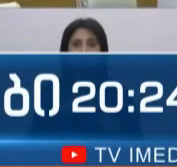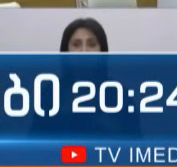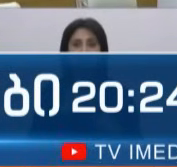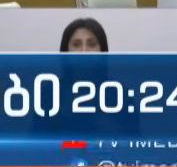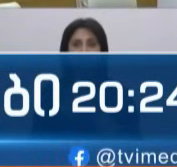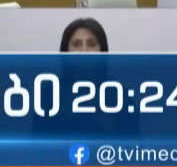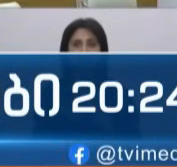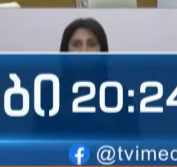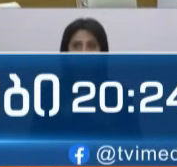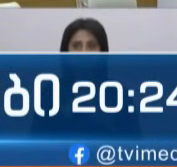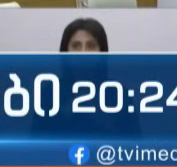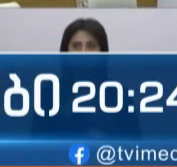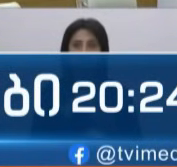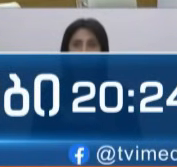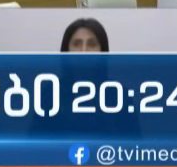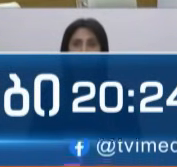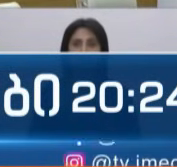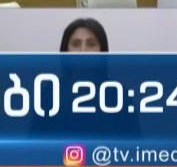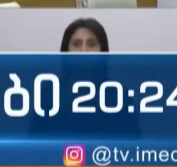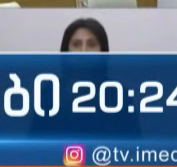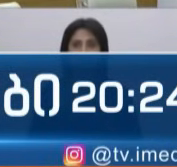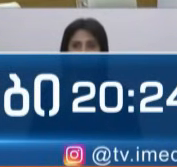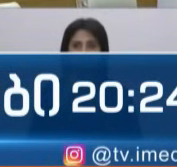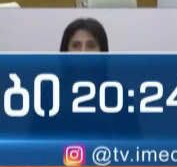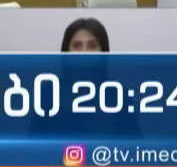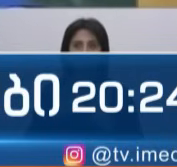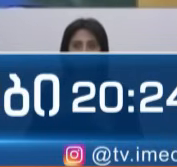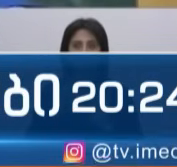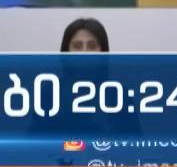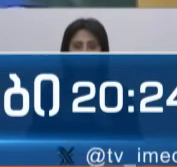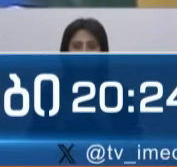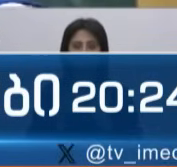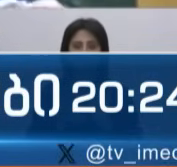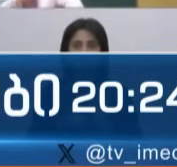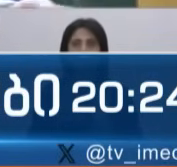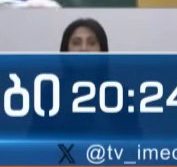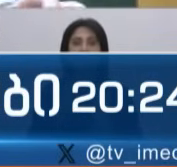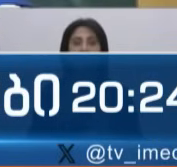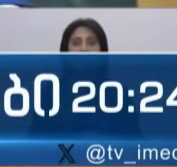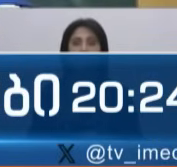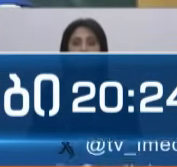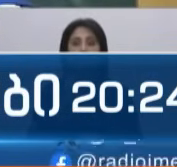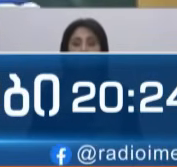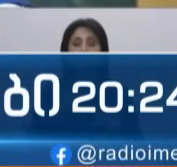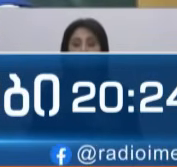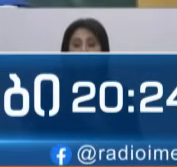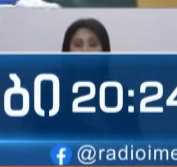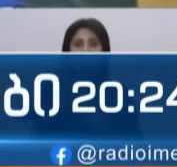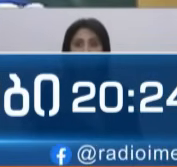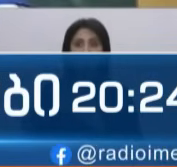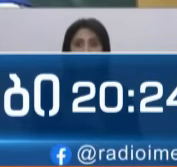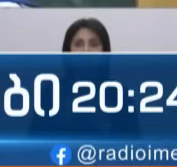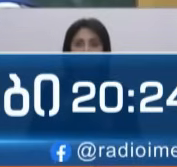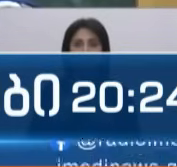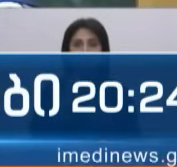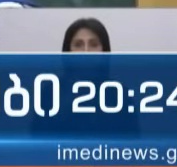ადეიშვილის მოადგილე. 2023 წელს 758,000. ეს ნიშნავს იმას, რომ მარტო ბიზნეს სექტორში